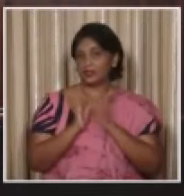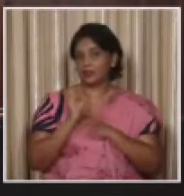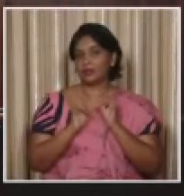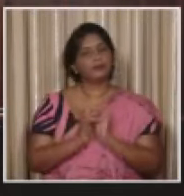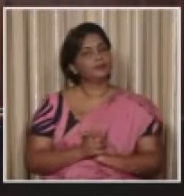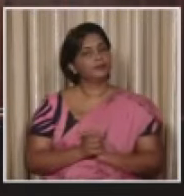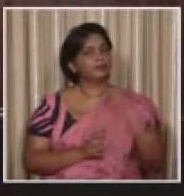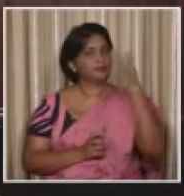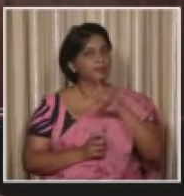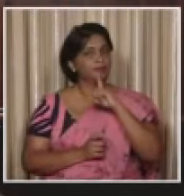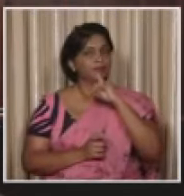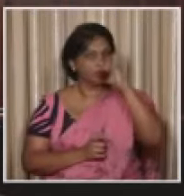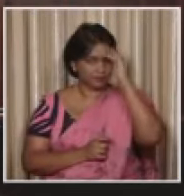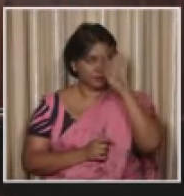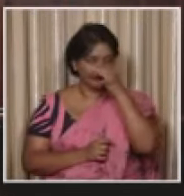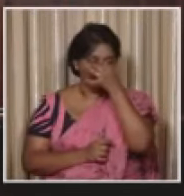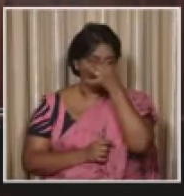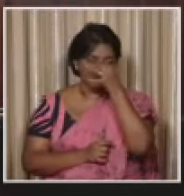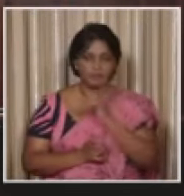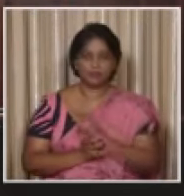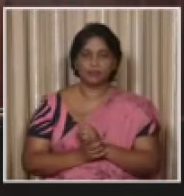නියෝජ්‍ය කතානායකතුමනි මේ